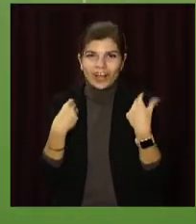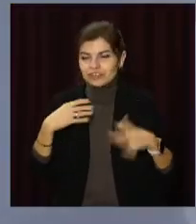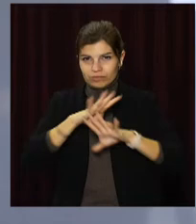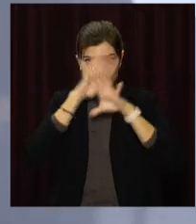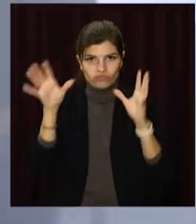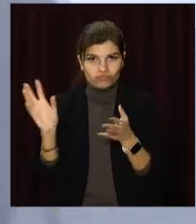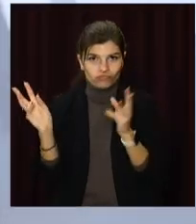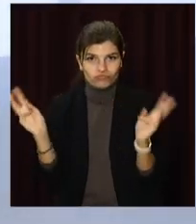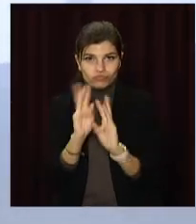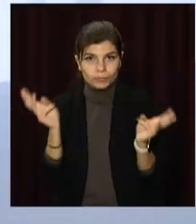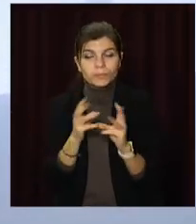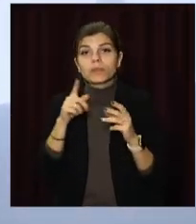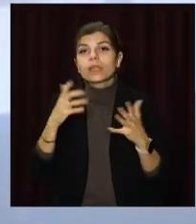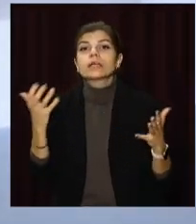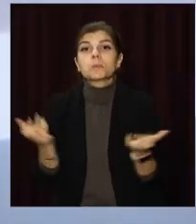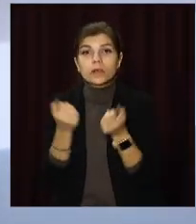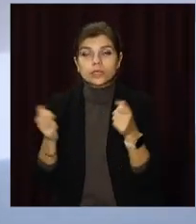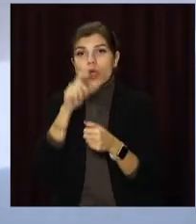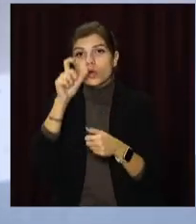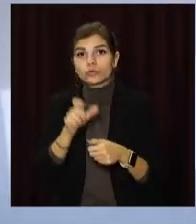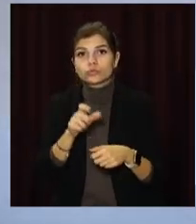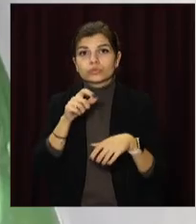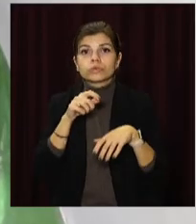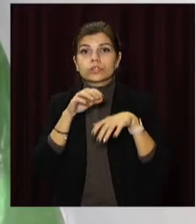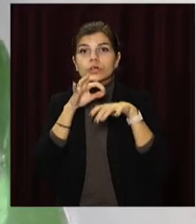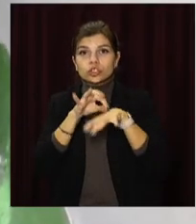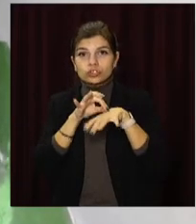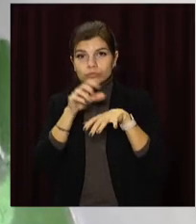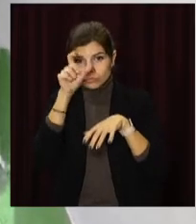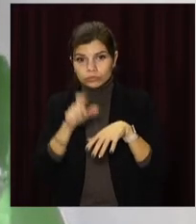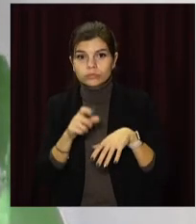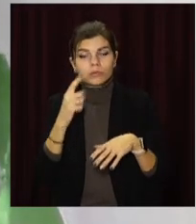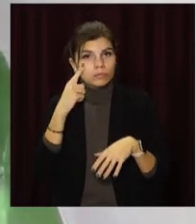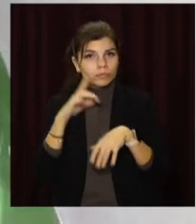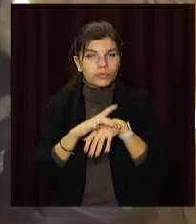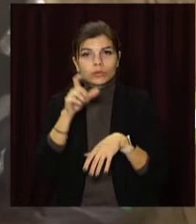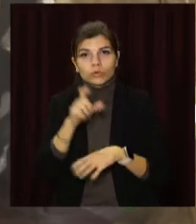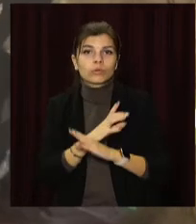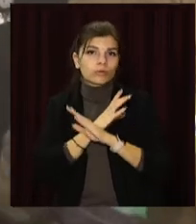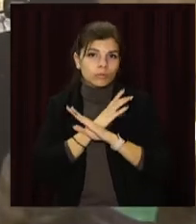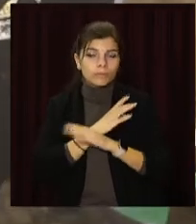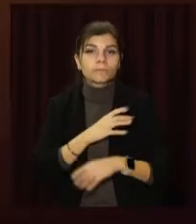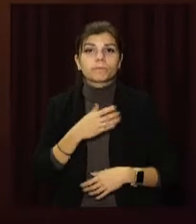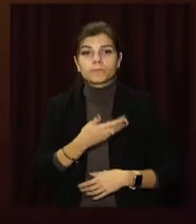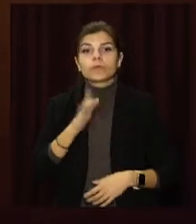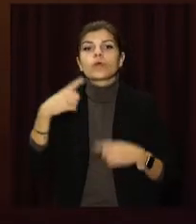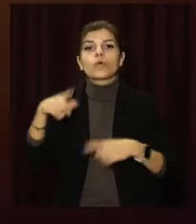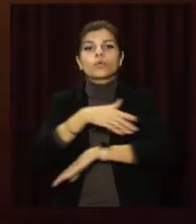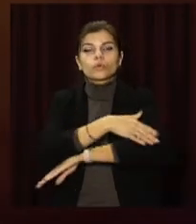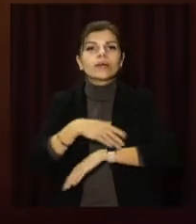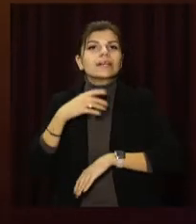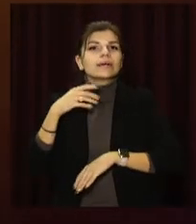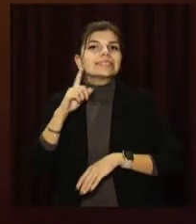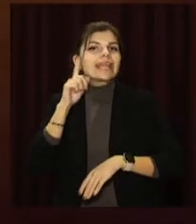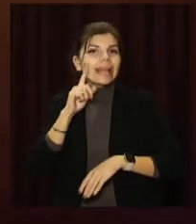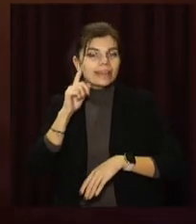Під час гасіння пожежі рятувальники виявили тіло чоловіка без ознак життя. Ще одна пожежа сталася на вулиці Зеленій індустріального